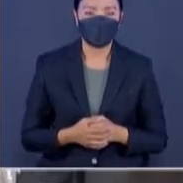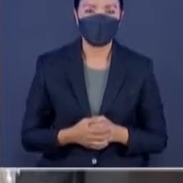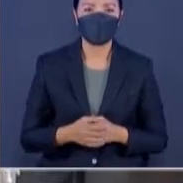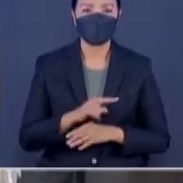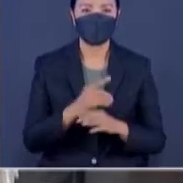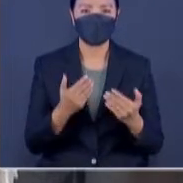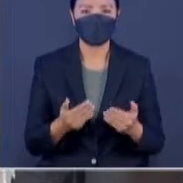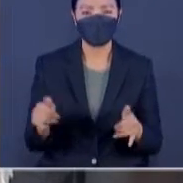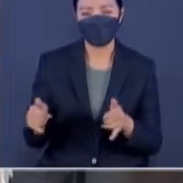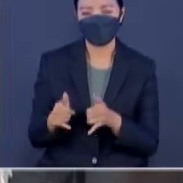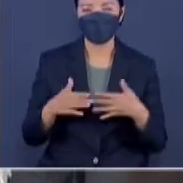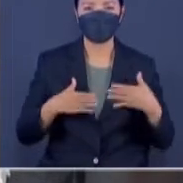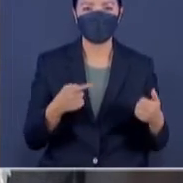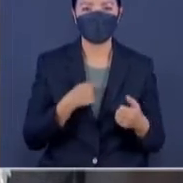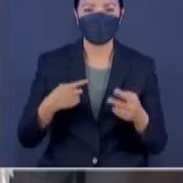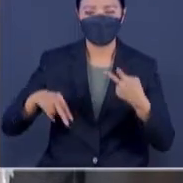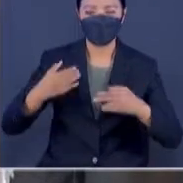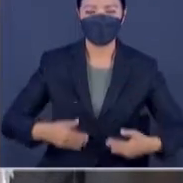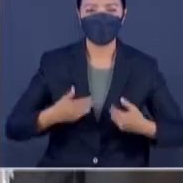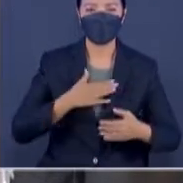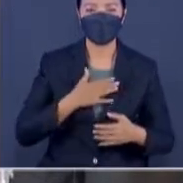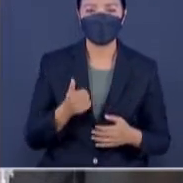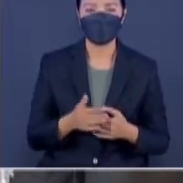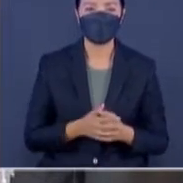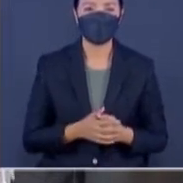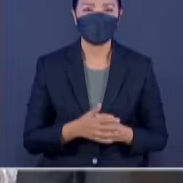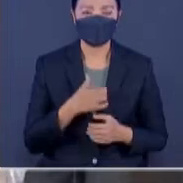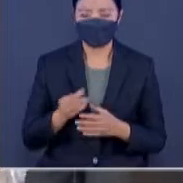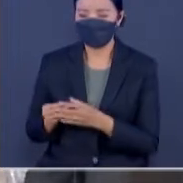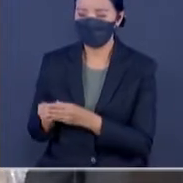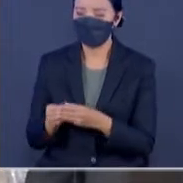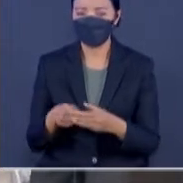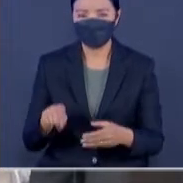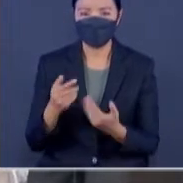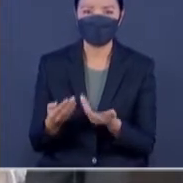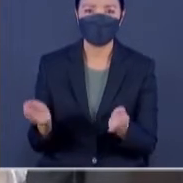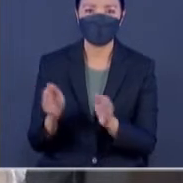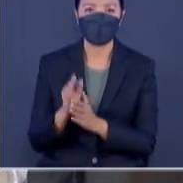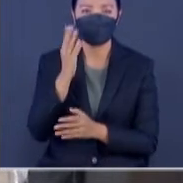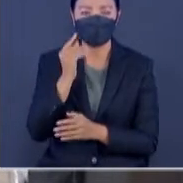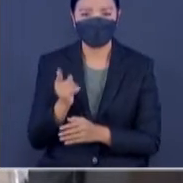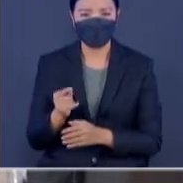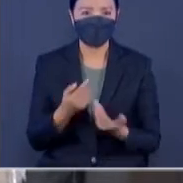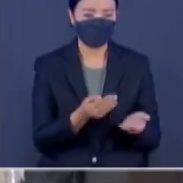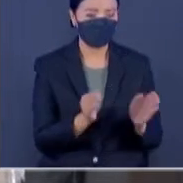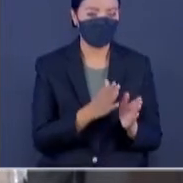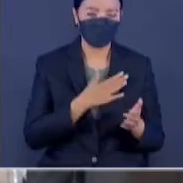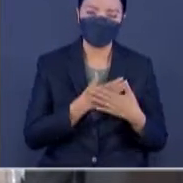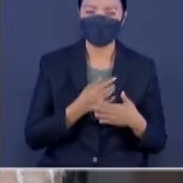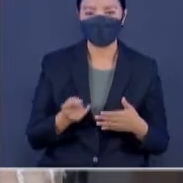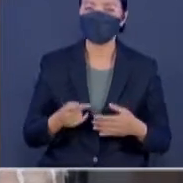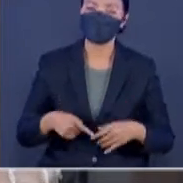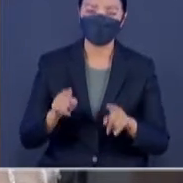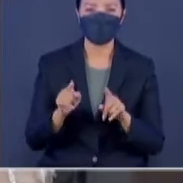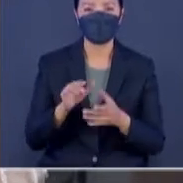คนเนี้ยอยู่ด้วยสบายใจอยู่ด้วยดูแลชีวิตเราได้เราก็สามารถพาชีวิตเขาไปได้แล้วก็ครอบครัวเขาเป็นครอบครัวที่น่ารักแล้วก็ครอบครัวเราก็รักเขาก็ลุยเล